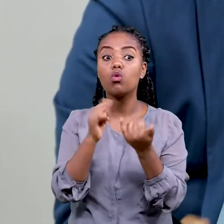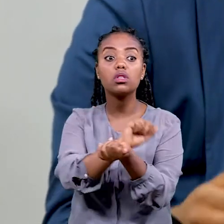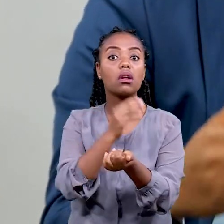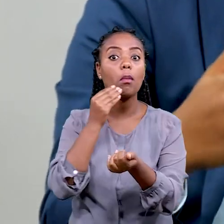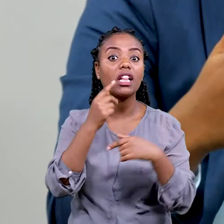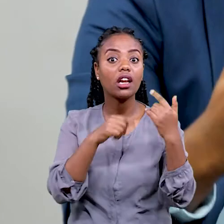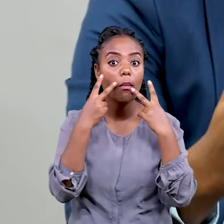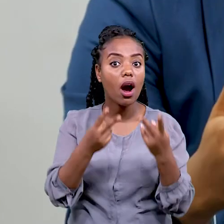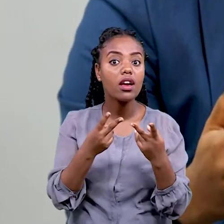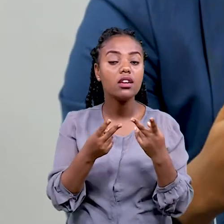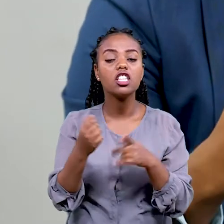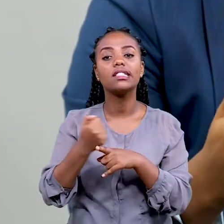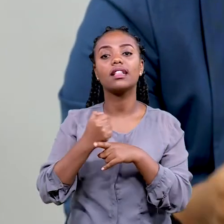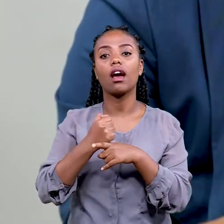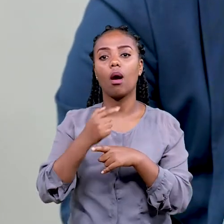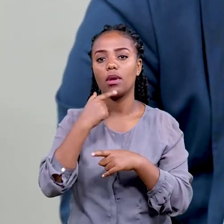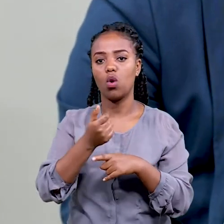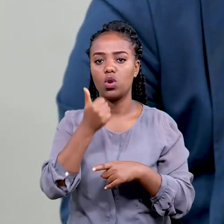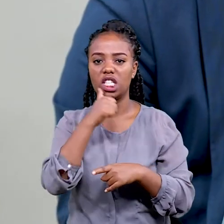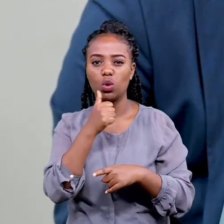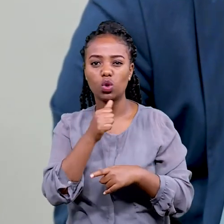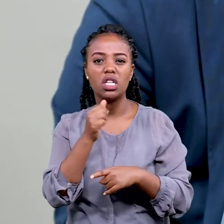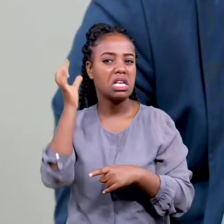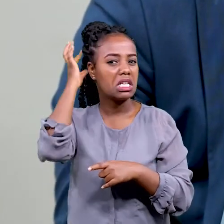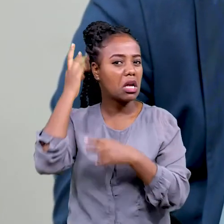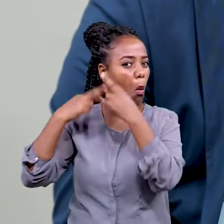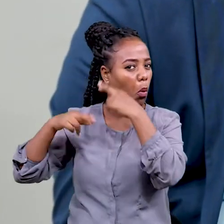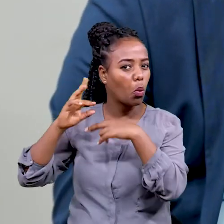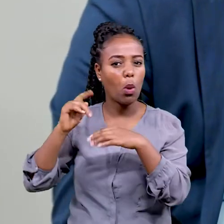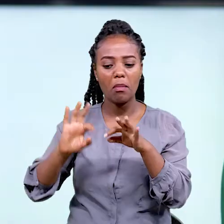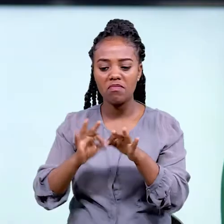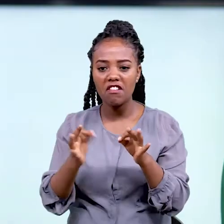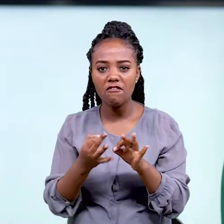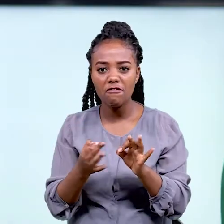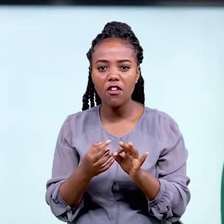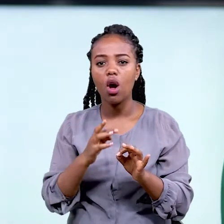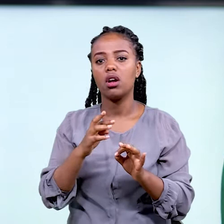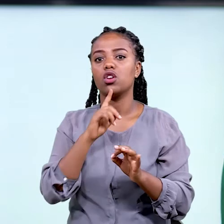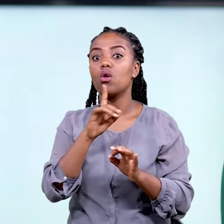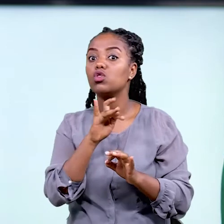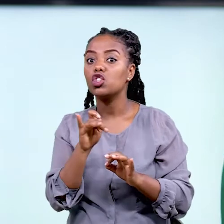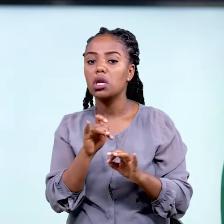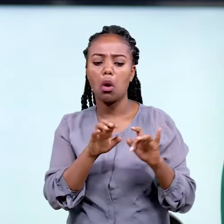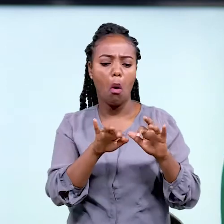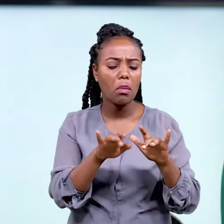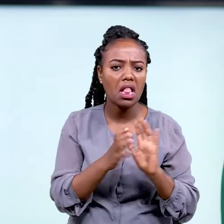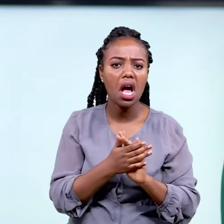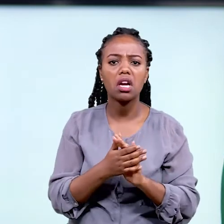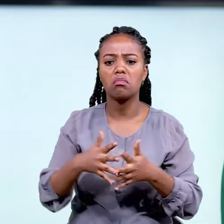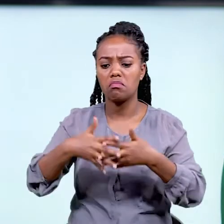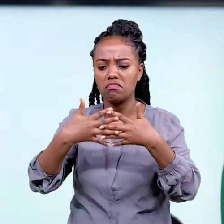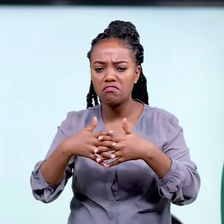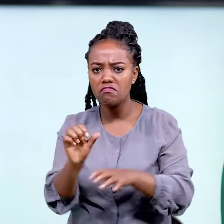ብናይ ስልጠና የሚለው ሴቶች ወይ ጸጉር ወይ ጥልፍ ምናምን ነው እንጂ የሚያገኙት ወይ ኮምፒውተር ወይም አውቶ ሜካኒክ